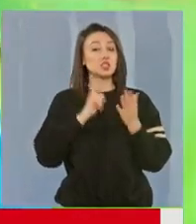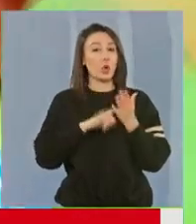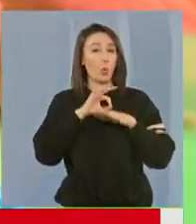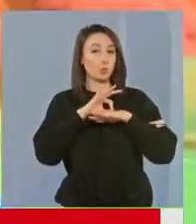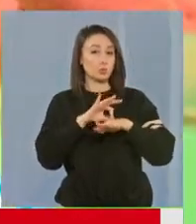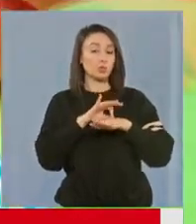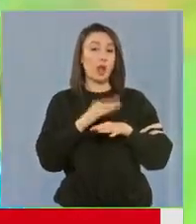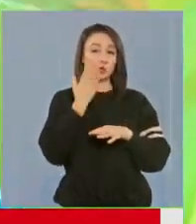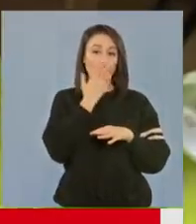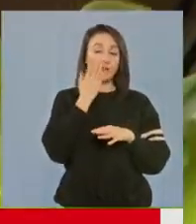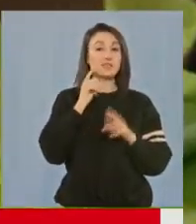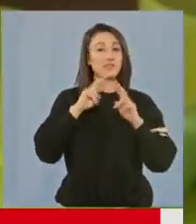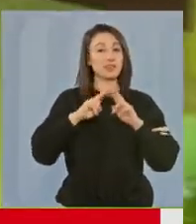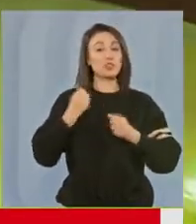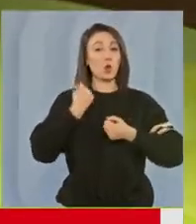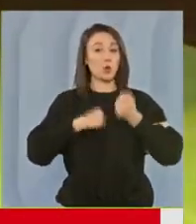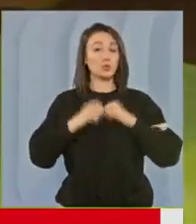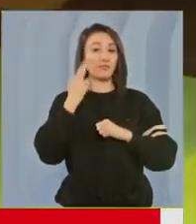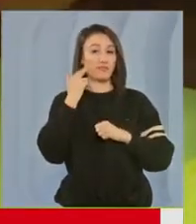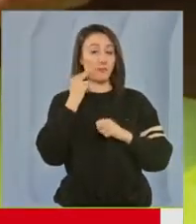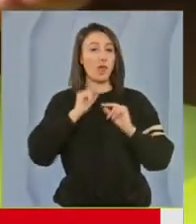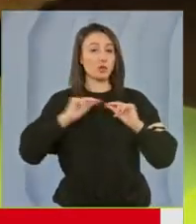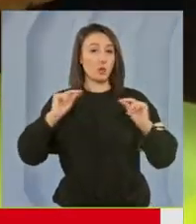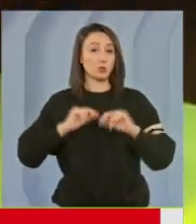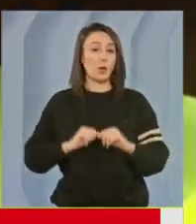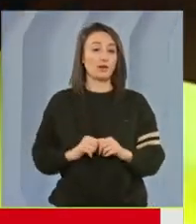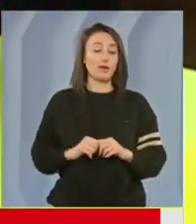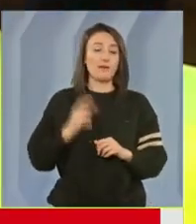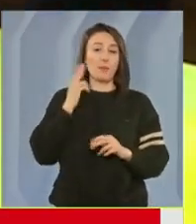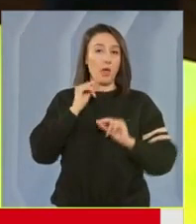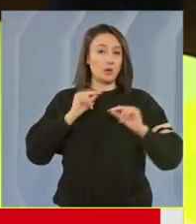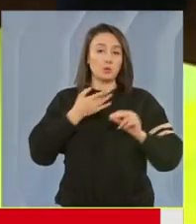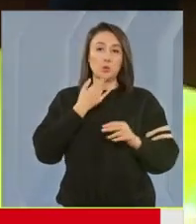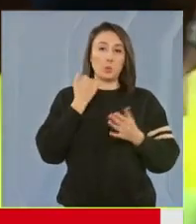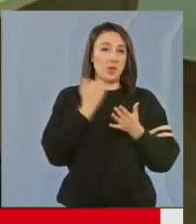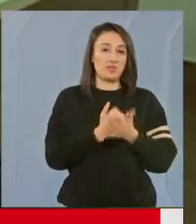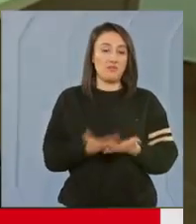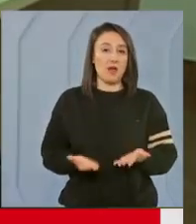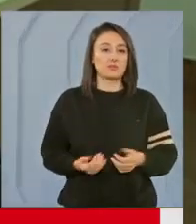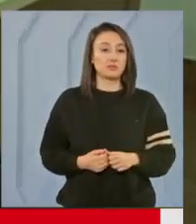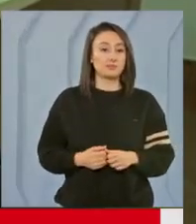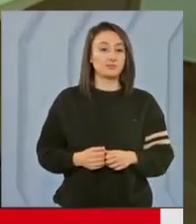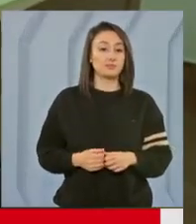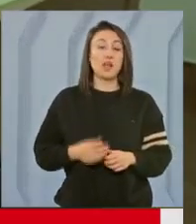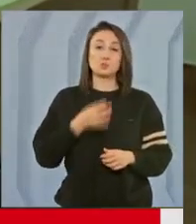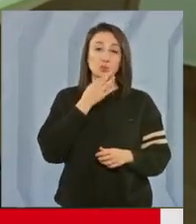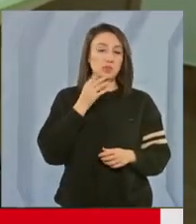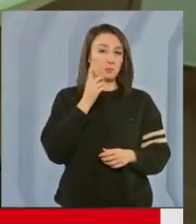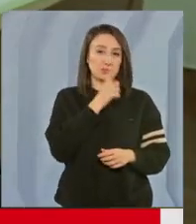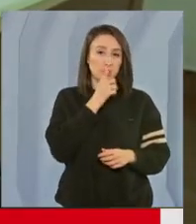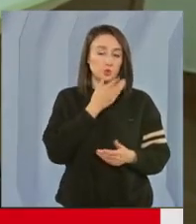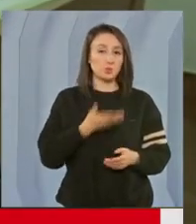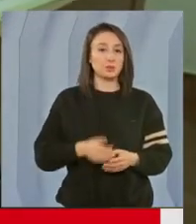conduceri să ancheteze comportamentul educatoarei în replică educatoarea neagă acuzațiile care i sunt aduse și spune că sunt doar niște